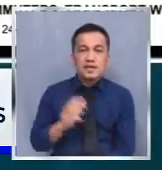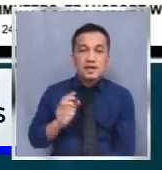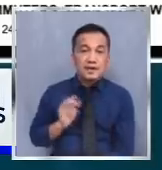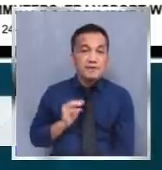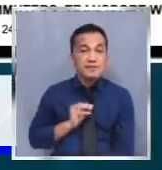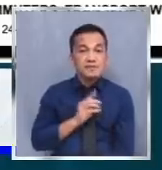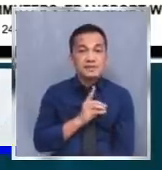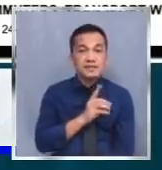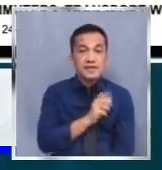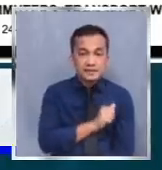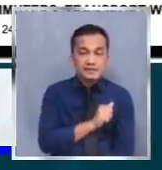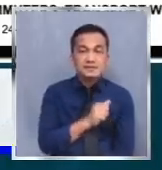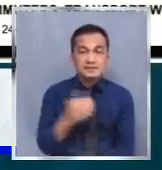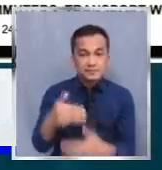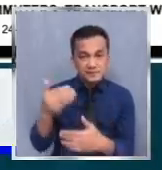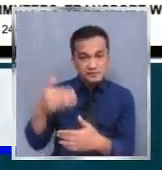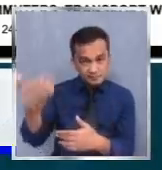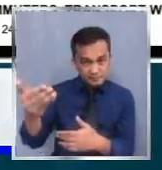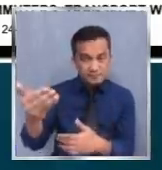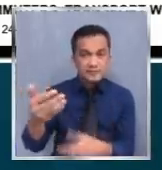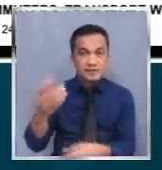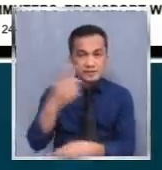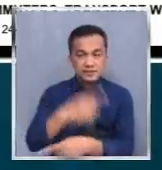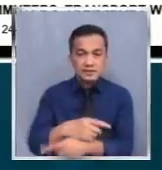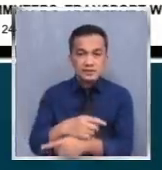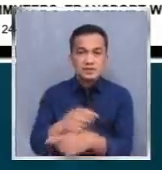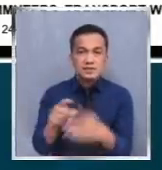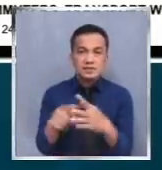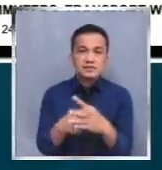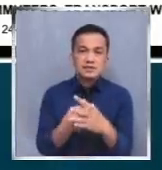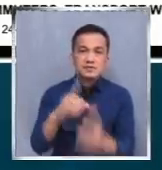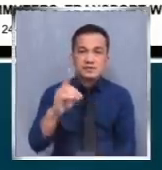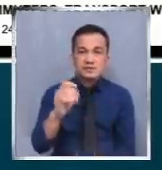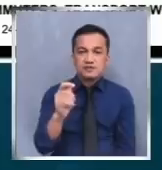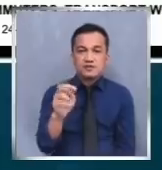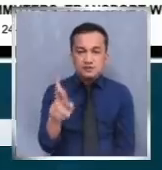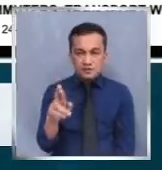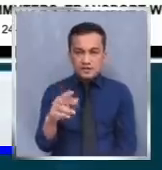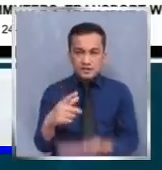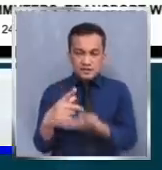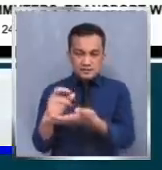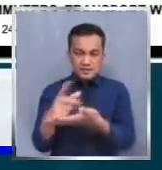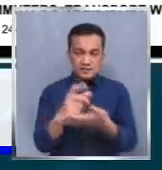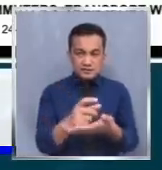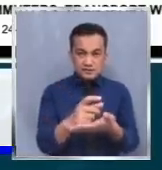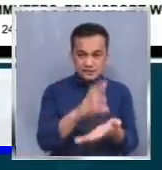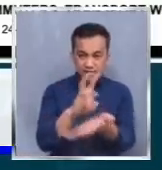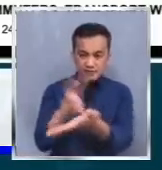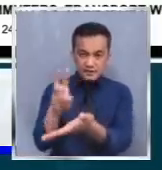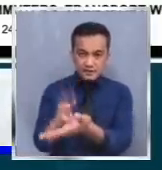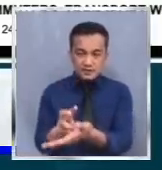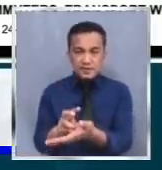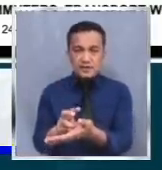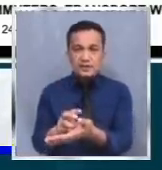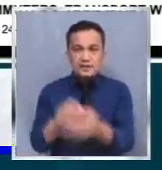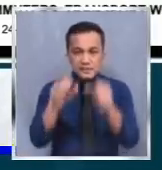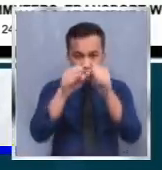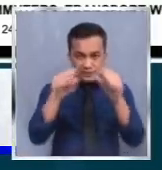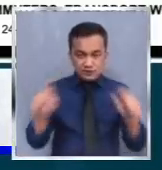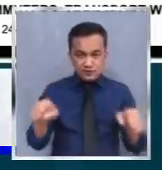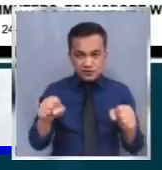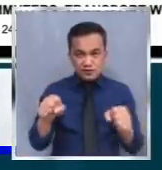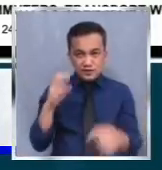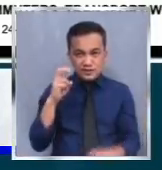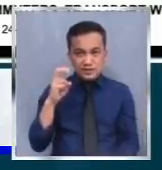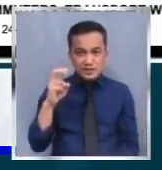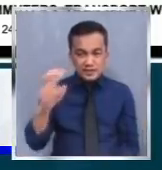po ay ilulunsad na rin ng DOTR ang vaccination sites sa mga istasyon ng tren, mga